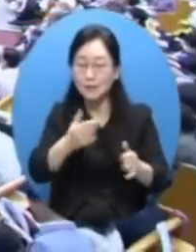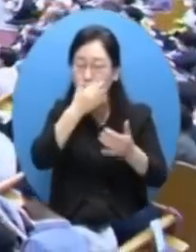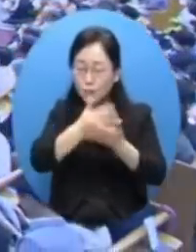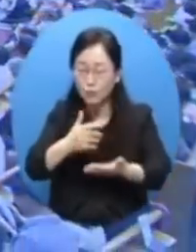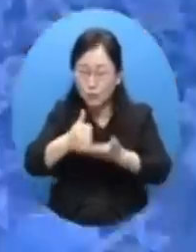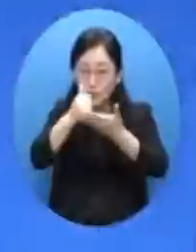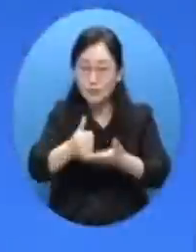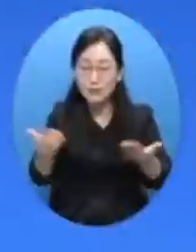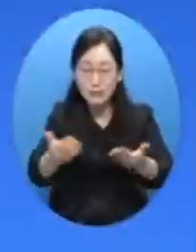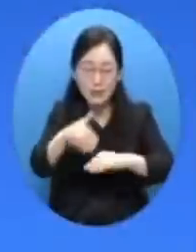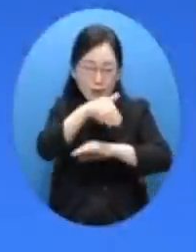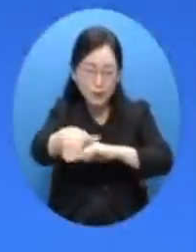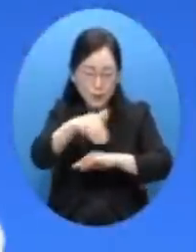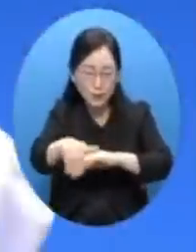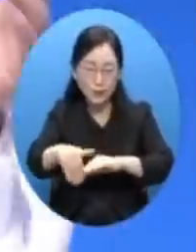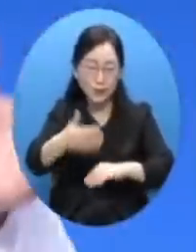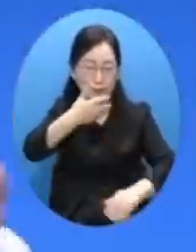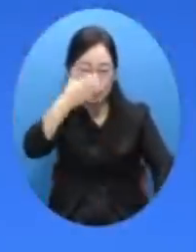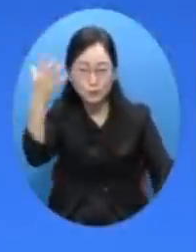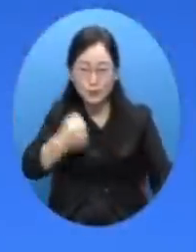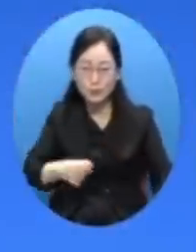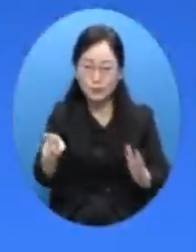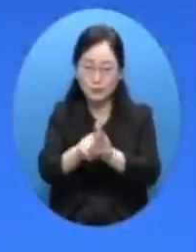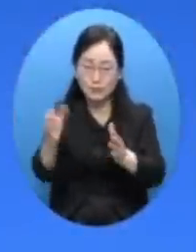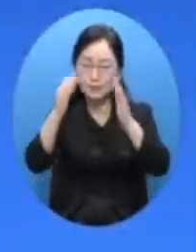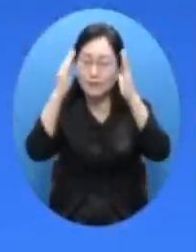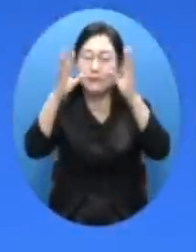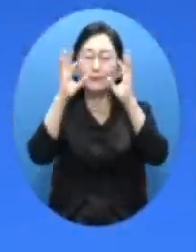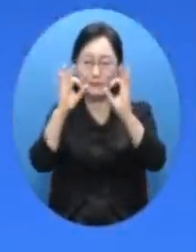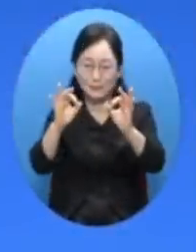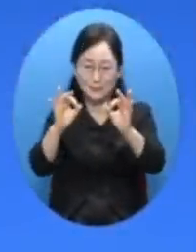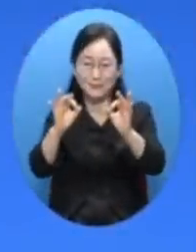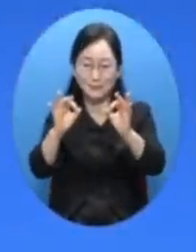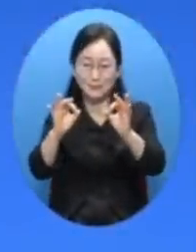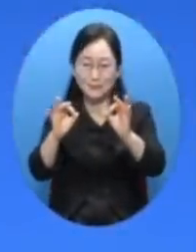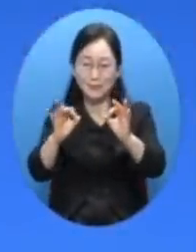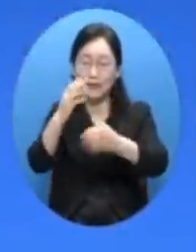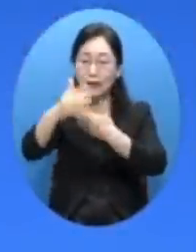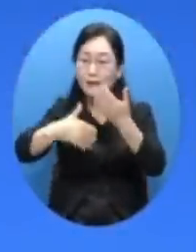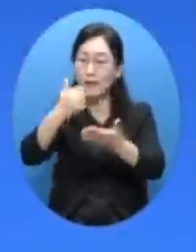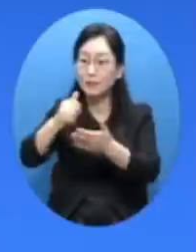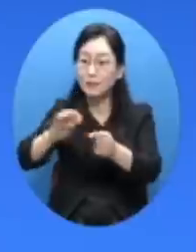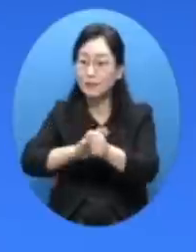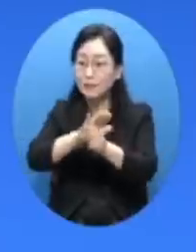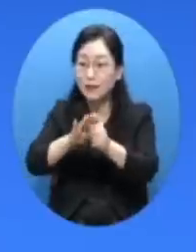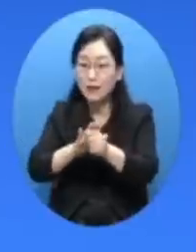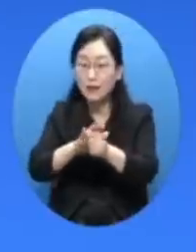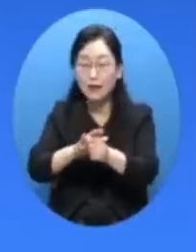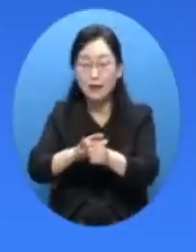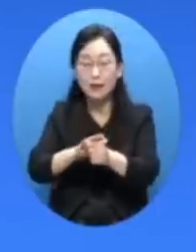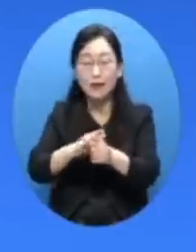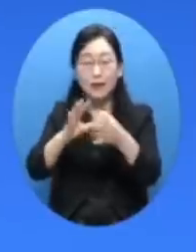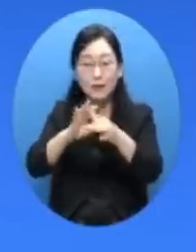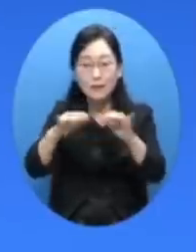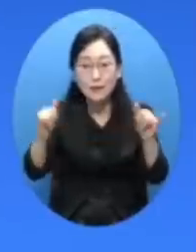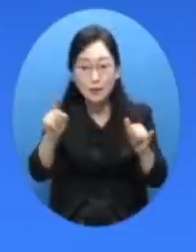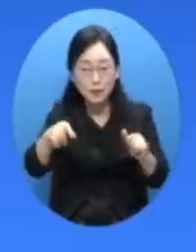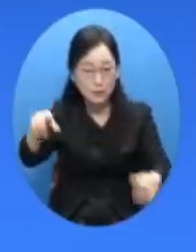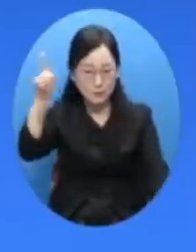일을 꿈꾸고 계획하고 그리고 믿음으로 바라보고 나아가는 것입니다. 하나님의 사랑하신 사람은